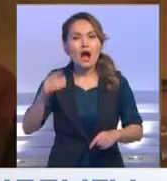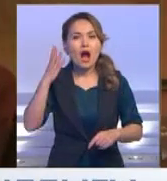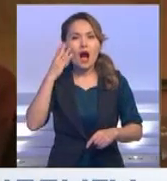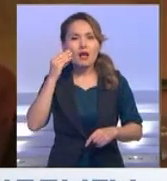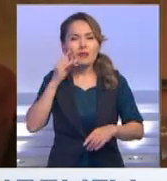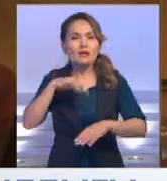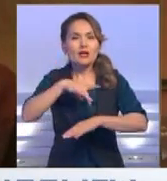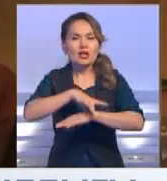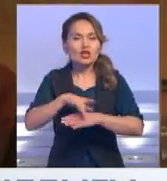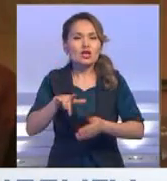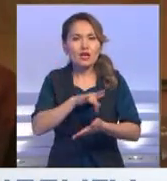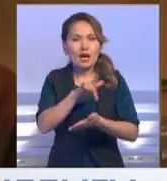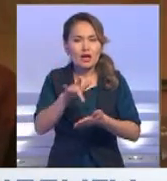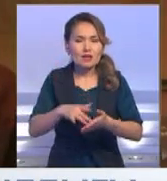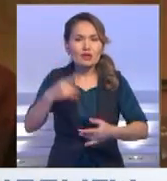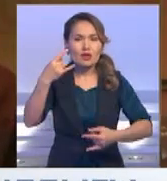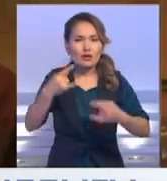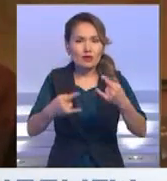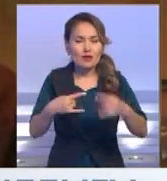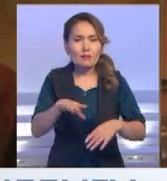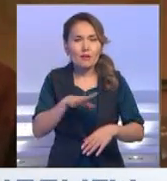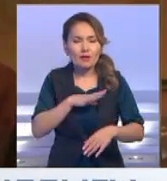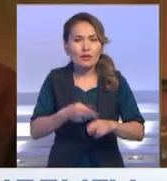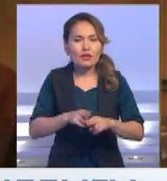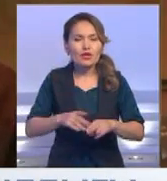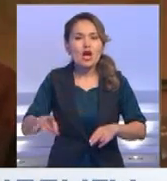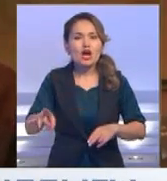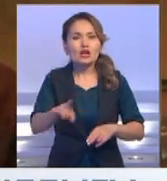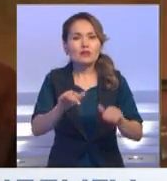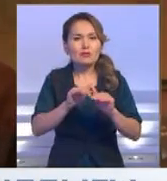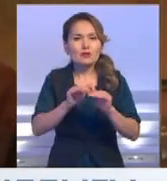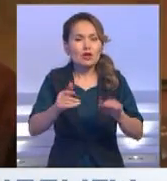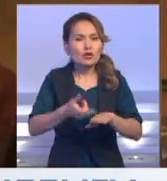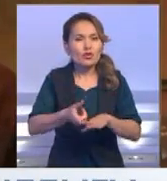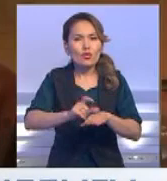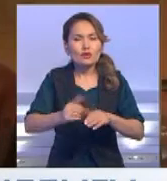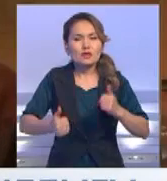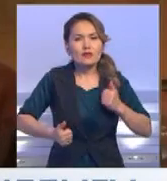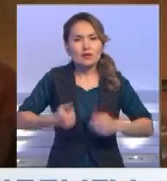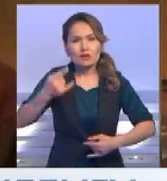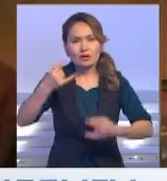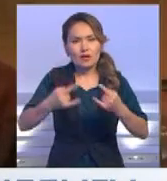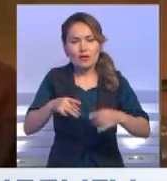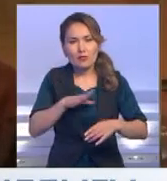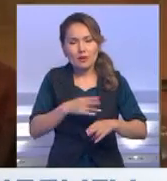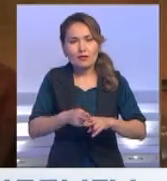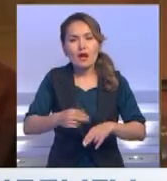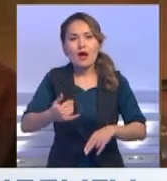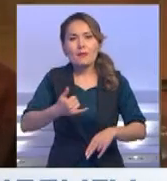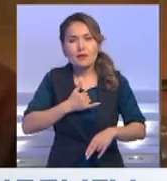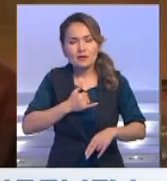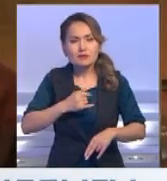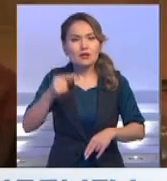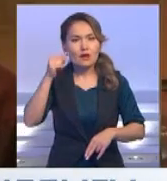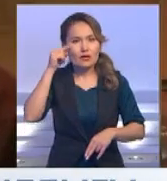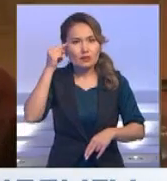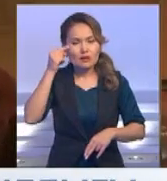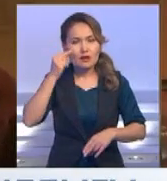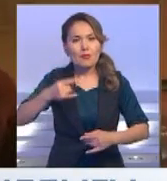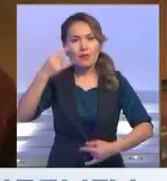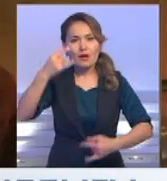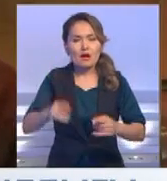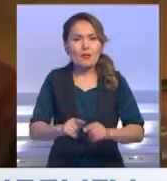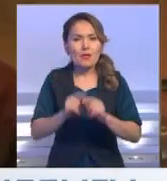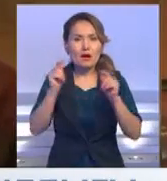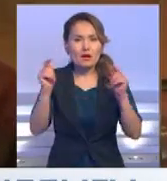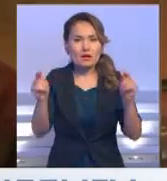телевизия құрылған болатын. Оларда республикалық дәрежедегі телеорталық болып жобаланса, белгісіз себеппен бізде облыс дәрежесіндегі